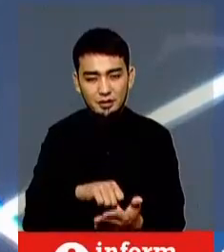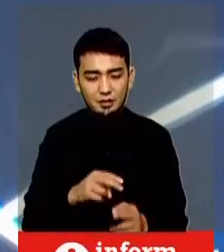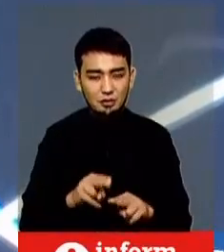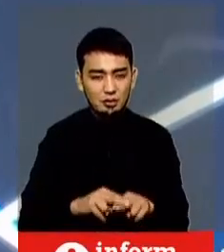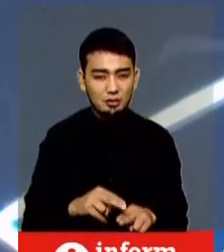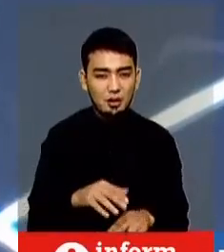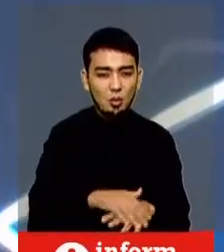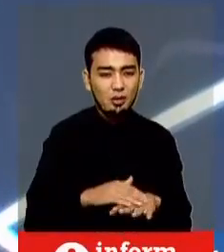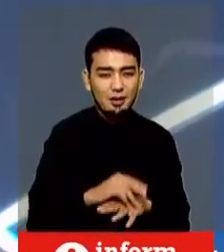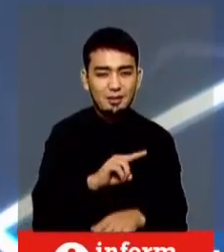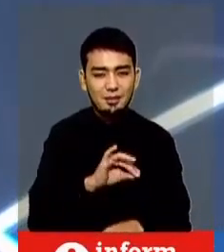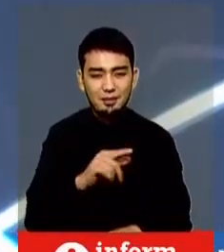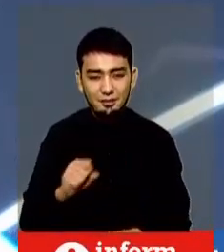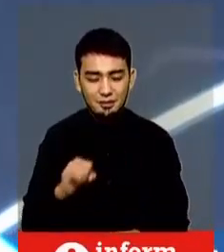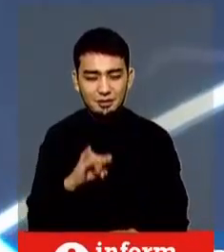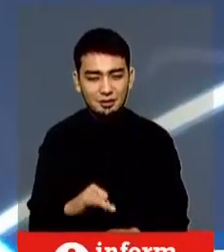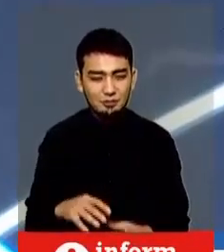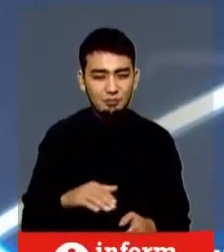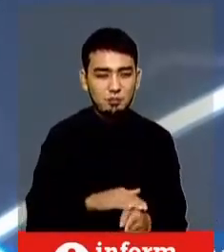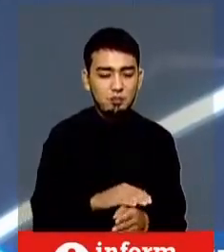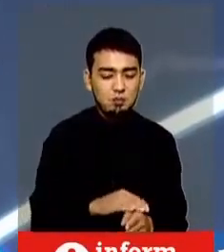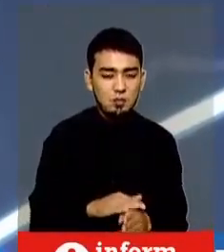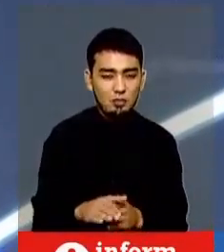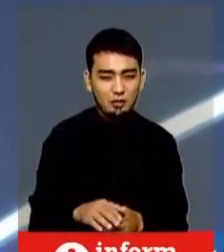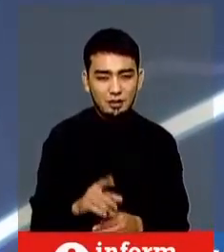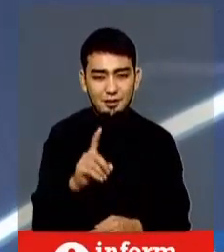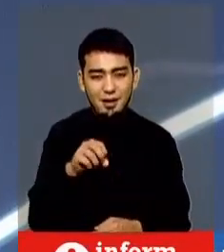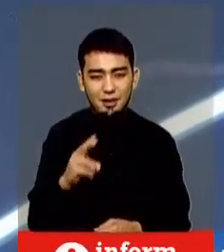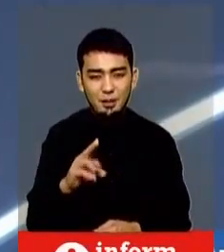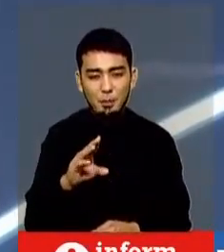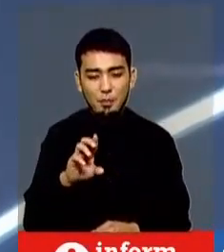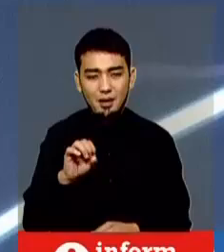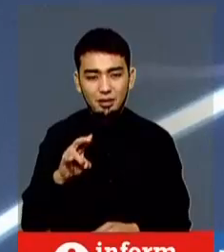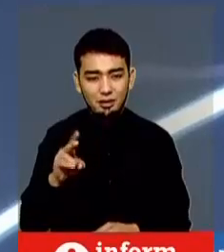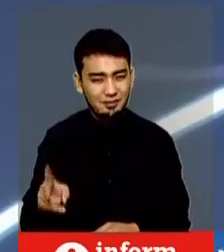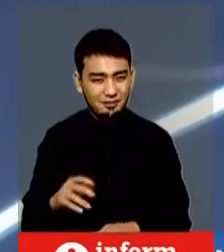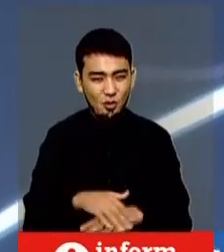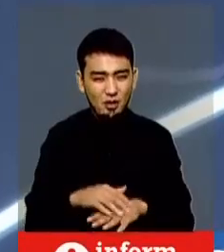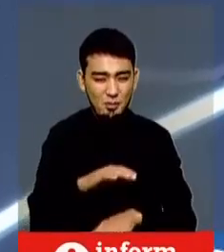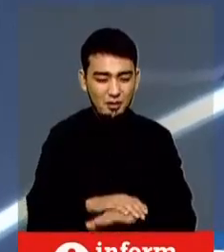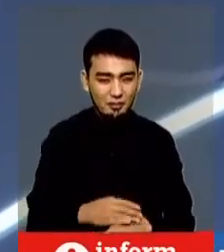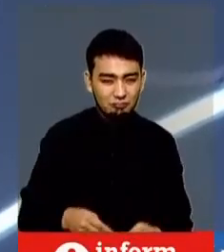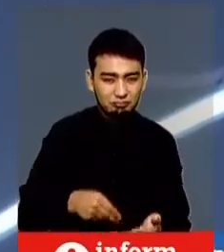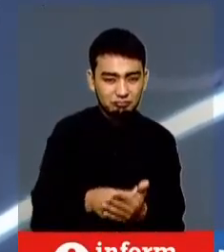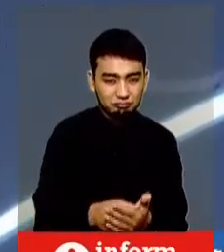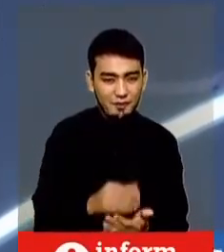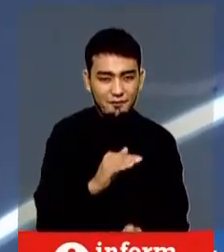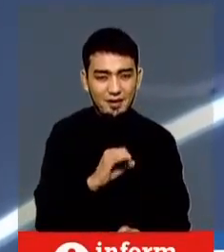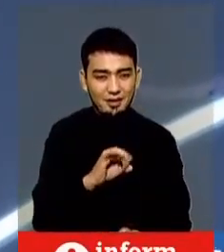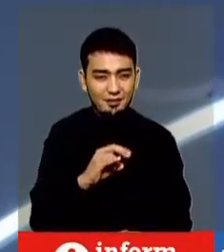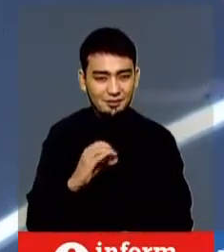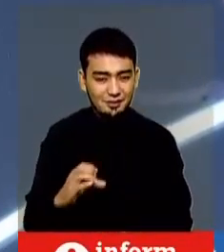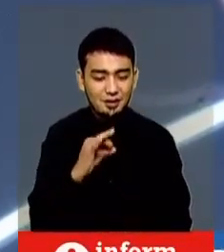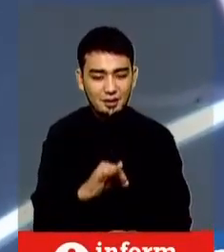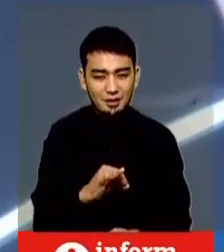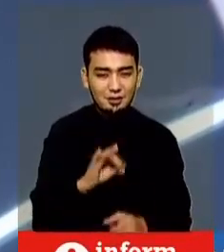Народной лиги. Данный проект полностью финансирует Халыкбанк при поддержке Национальной федерации по баскетболу. Дамир Анитов расскажет,